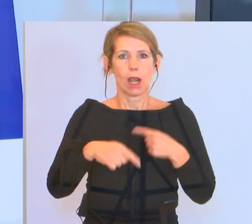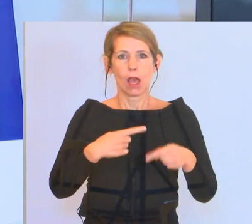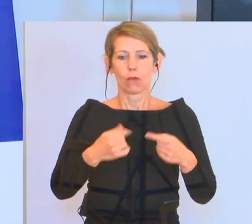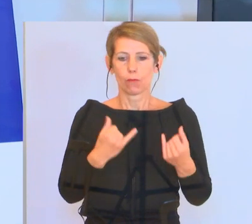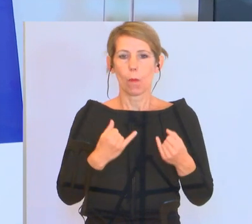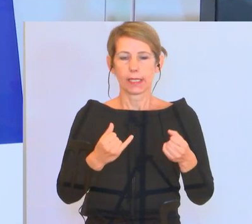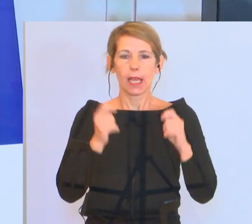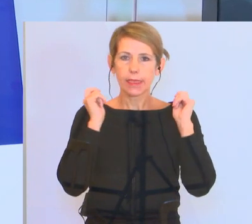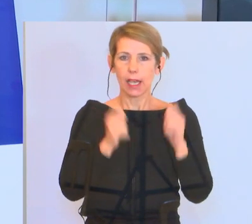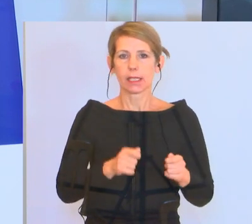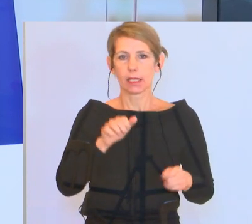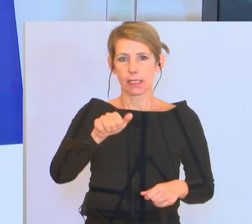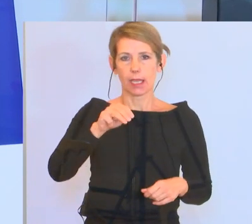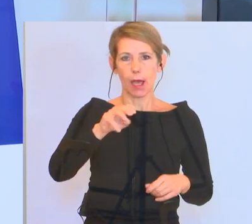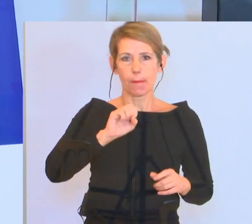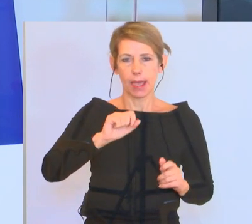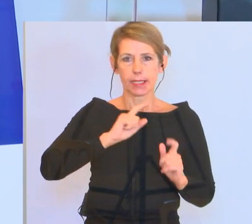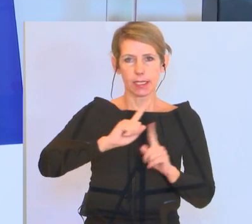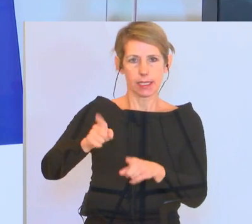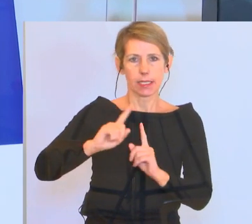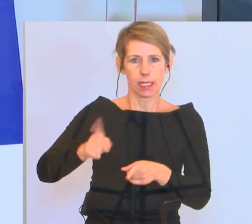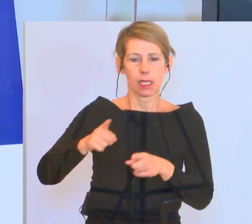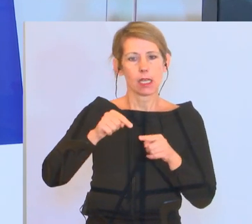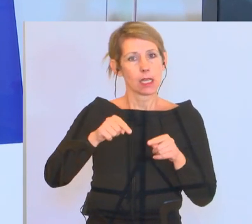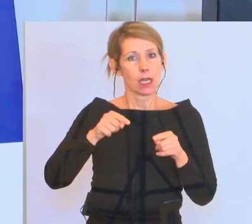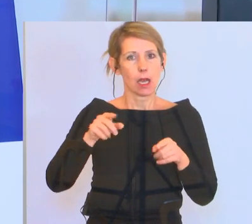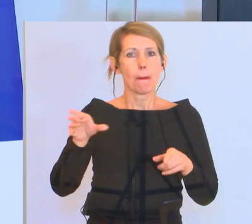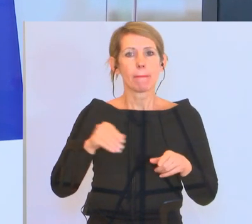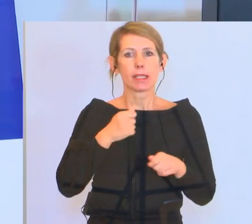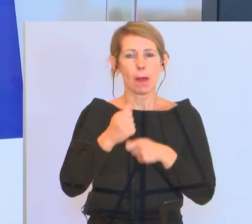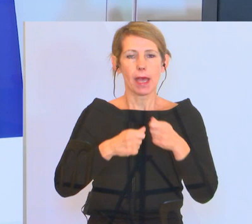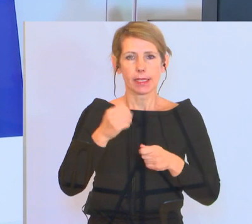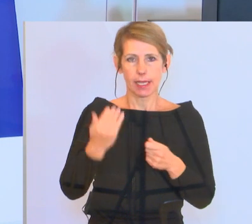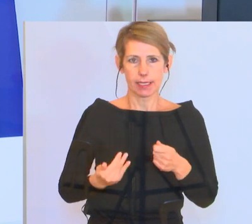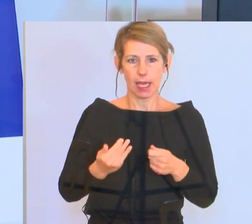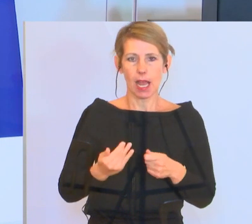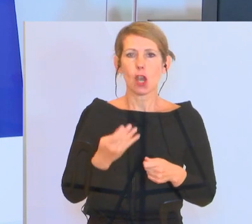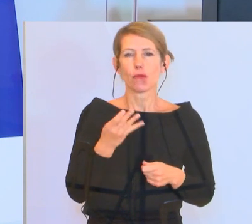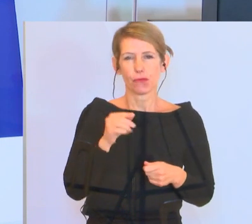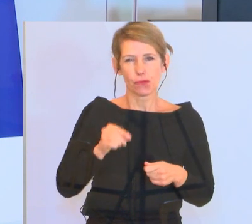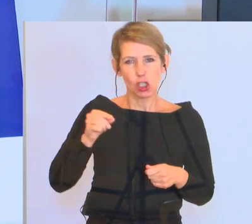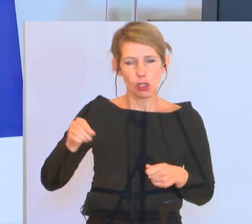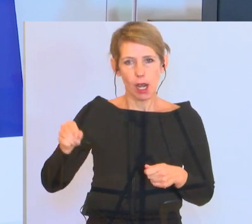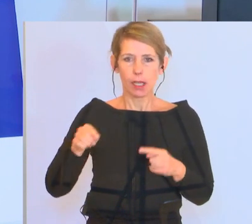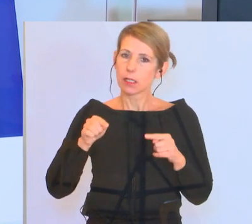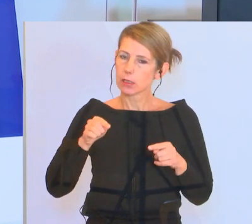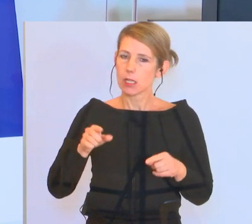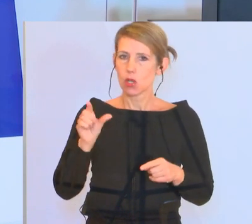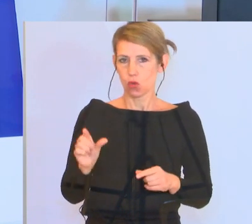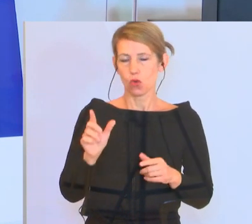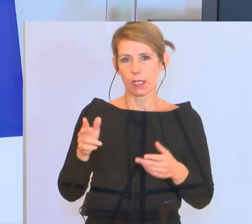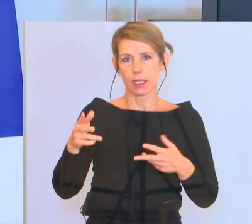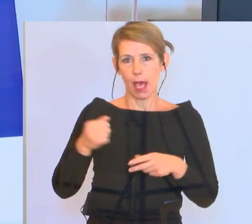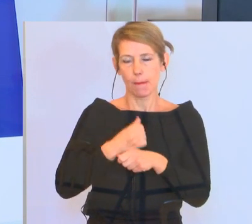beim AMS und es ist eine niedrige vierstellige Mitarbeiterzahl, die sich zurzeit in Kurzarbeit befinden in der